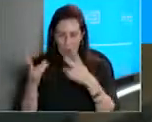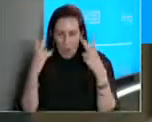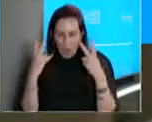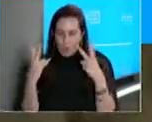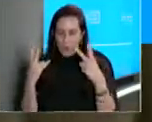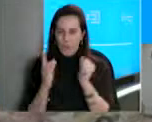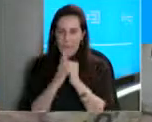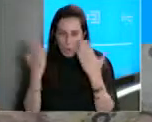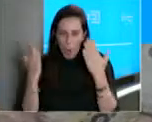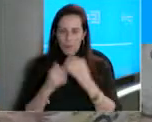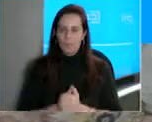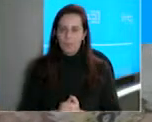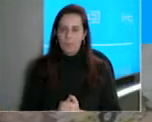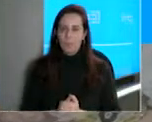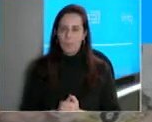של העיתון,